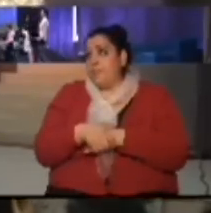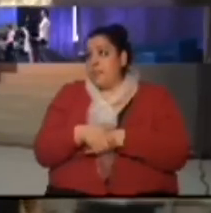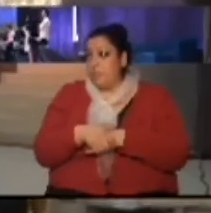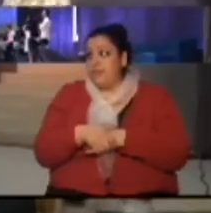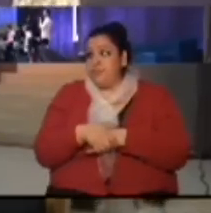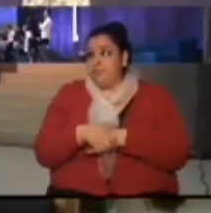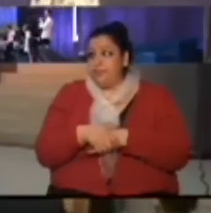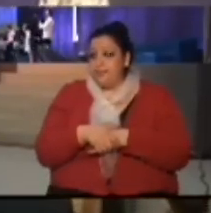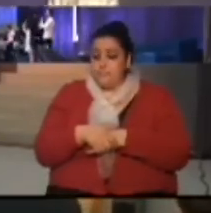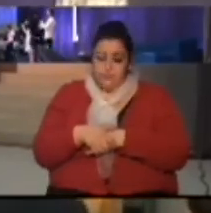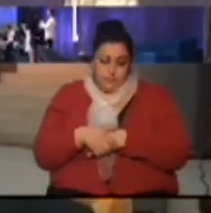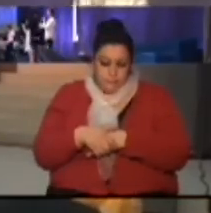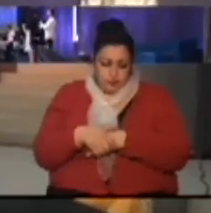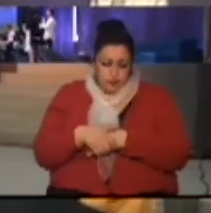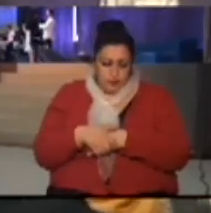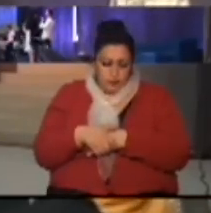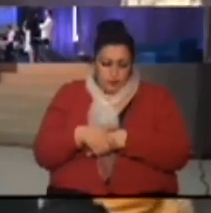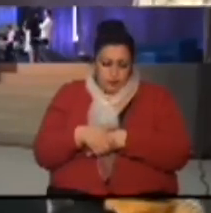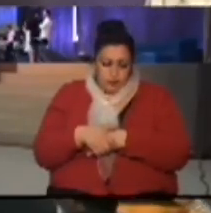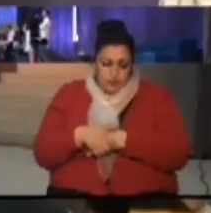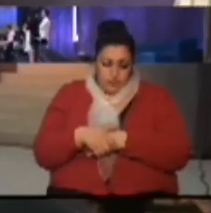ձեր համար, ալելույա,